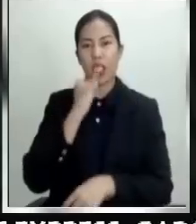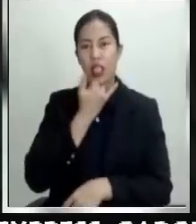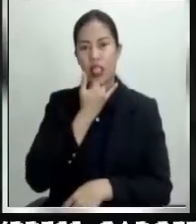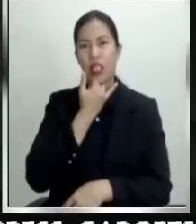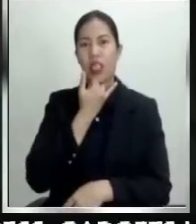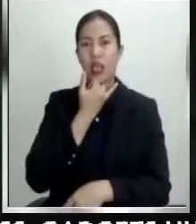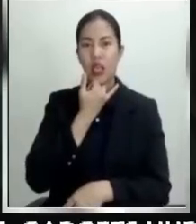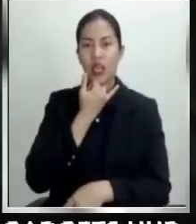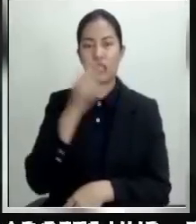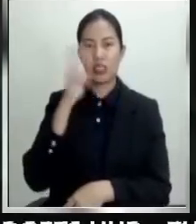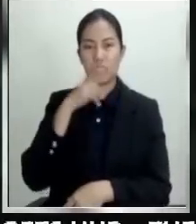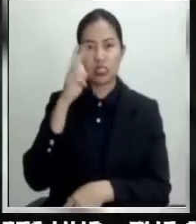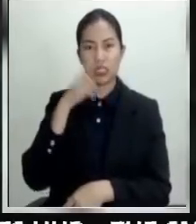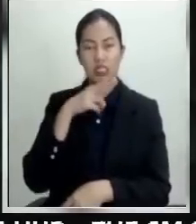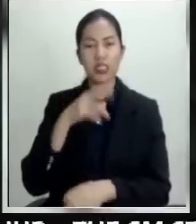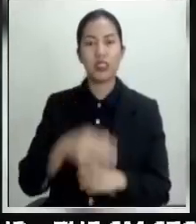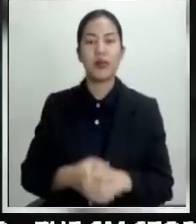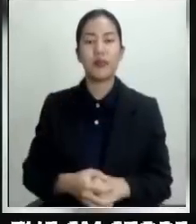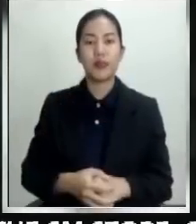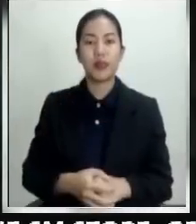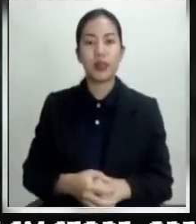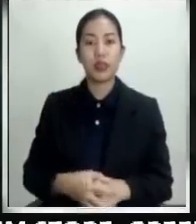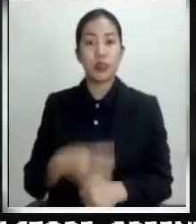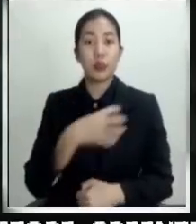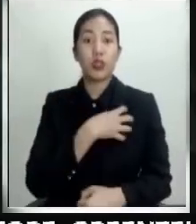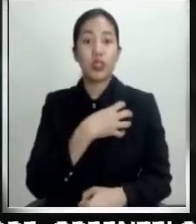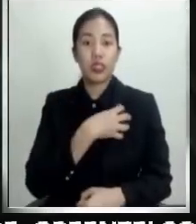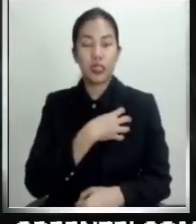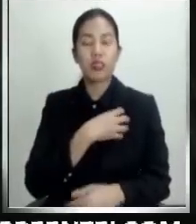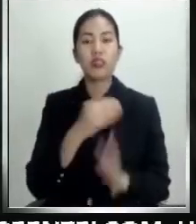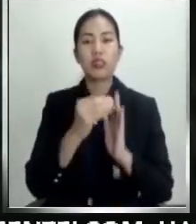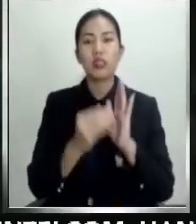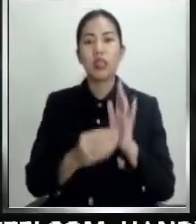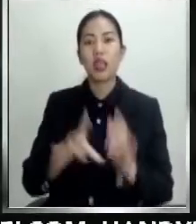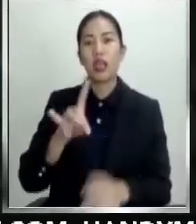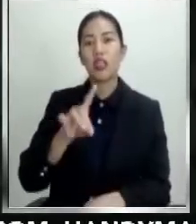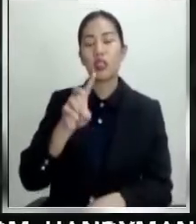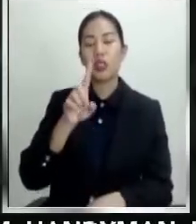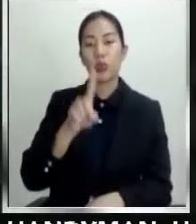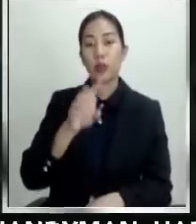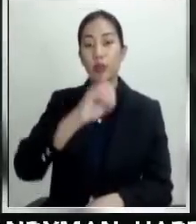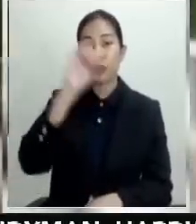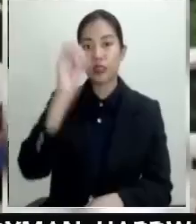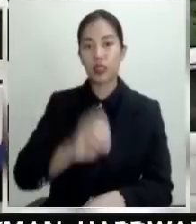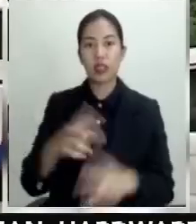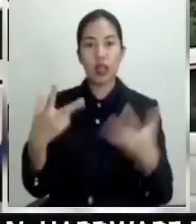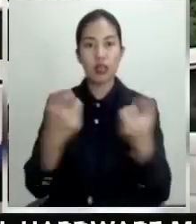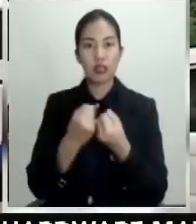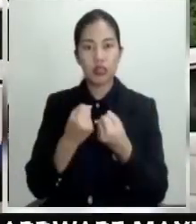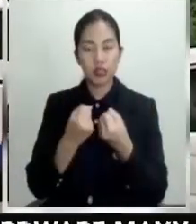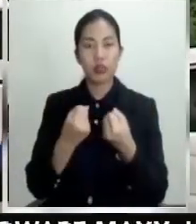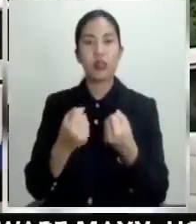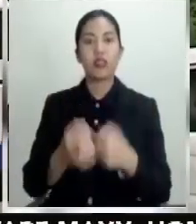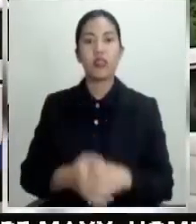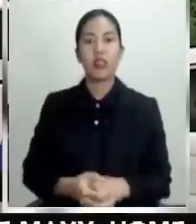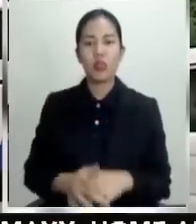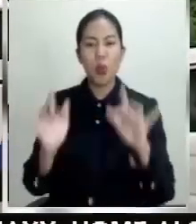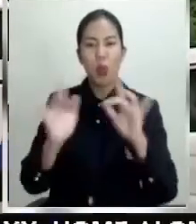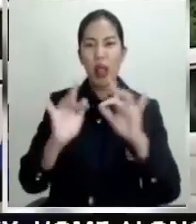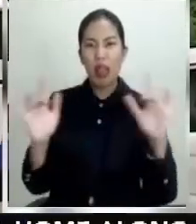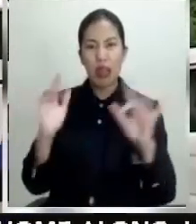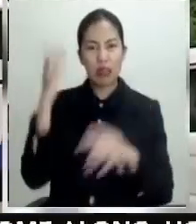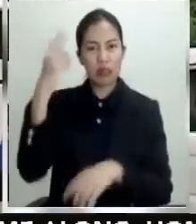mga blotter naman ng pulisya, halos 81% ng mga aksidente ay walang nakalagay na sanhi. Sabi ng MMDA,